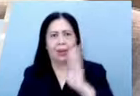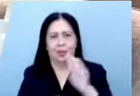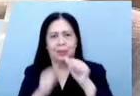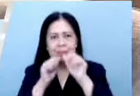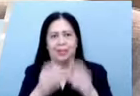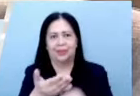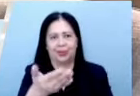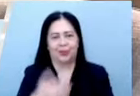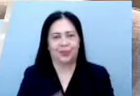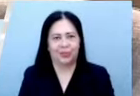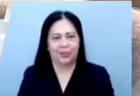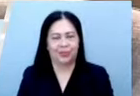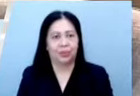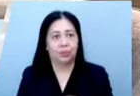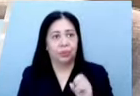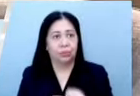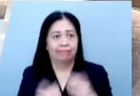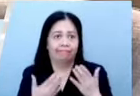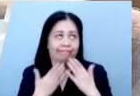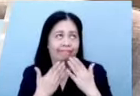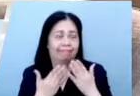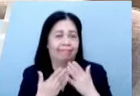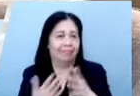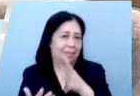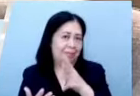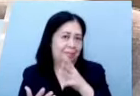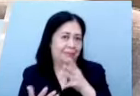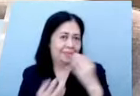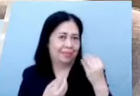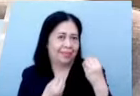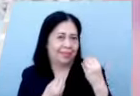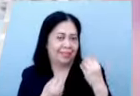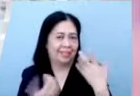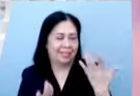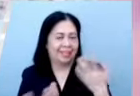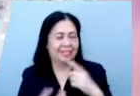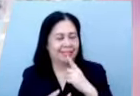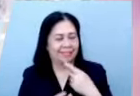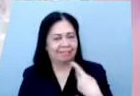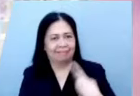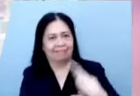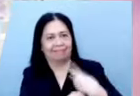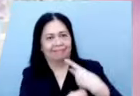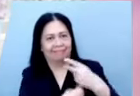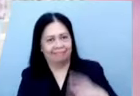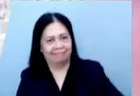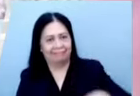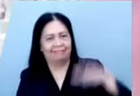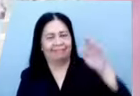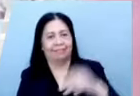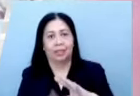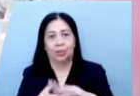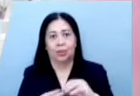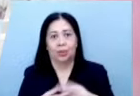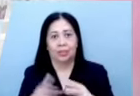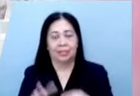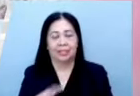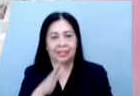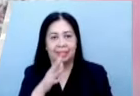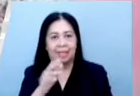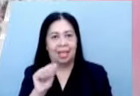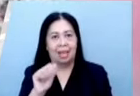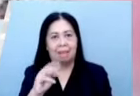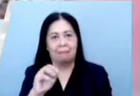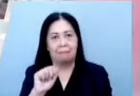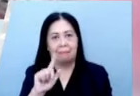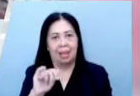Kaya talagang pasasalamat ko kay nanay kung paano niya talaga ako pinalaki ng maayos. Naikwento dati ng kanyang ina na si Amalia sa isang